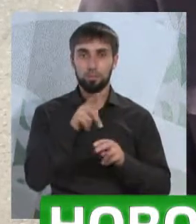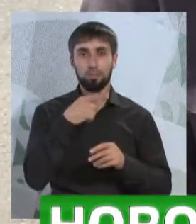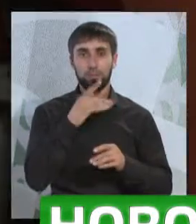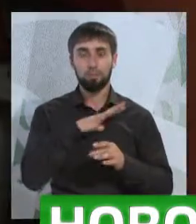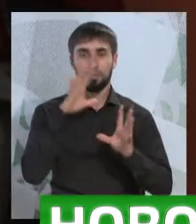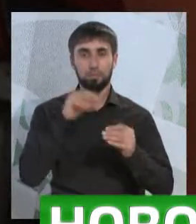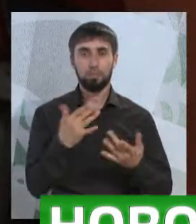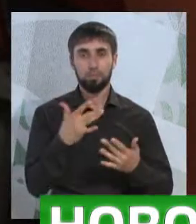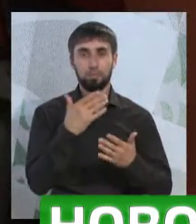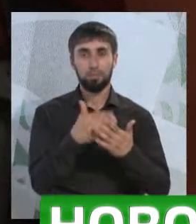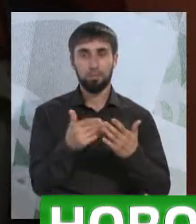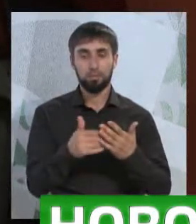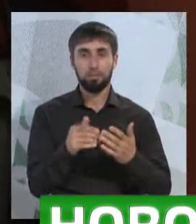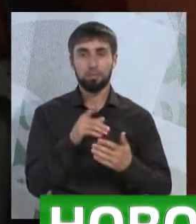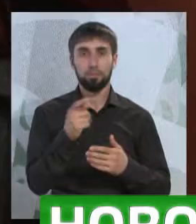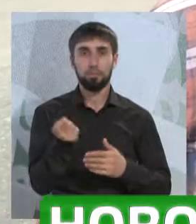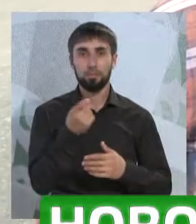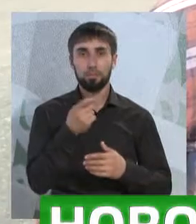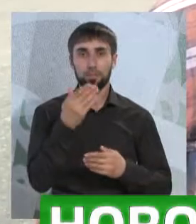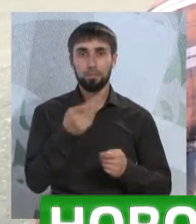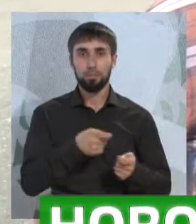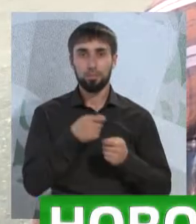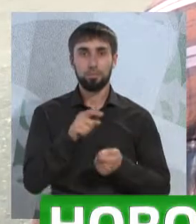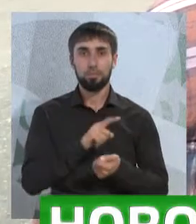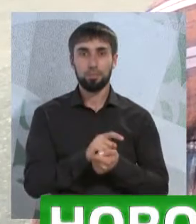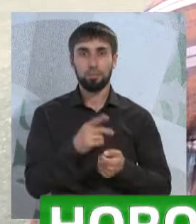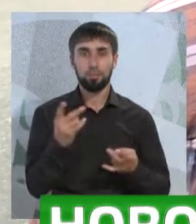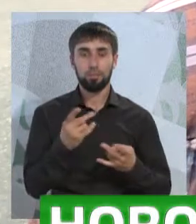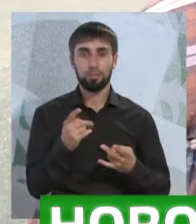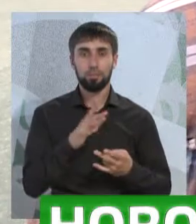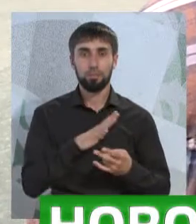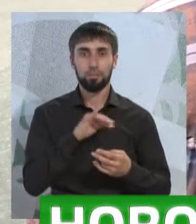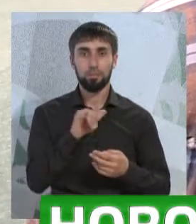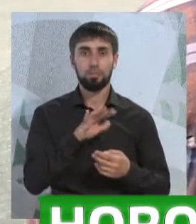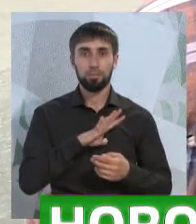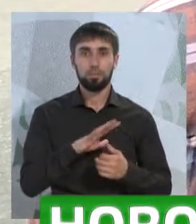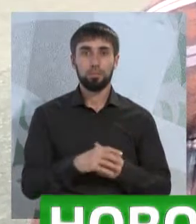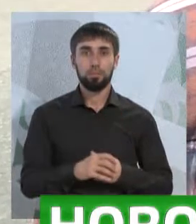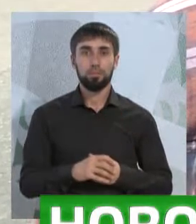все требования транспортировки зерновых культур. Обязательно необходимо, чтобы у вас была